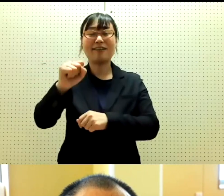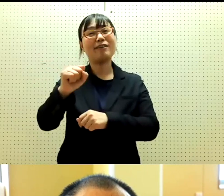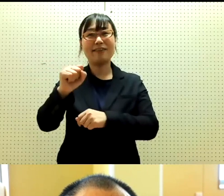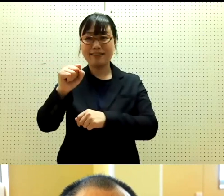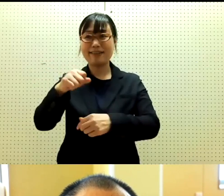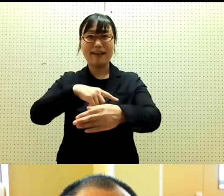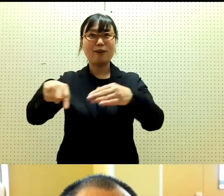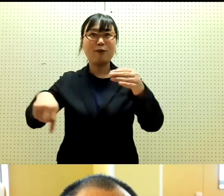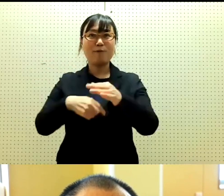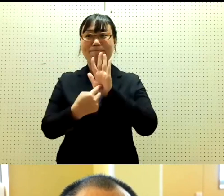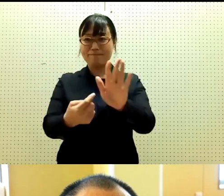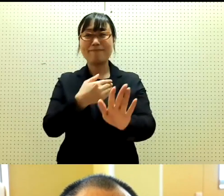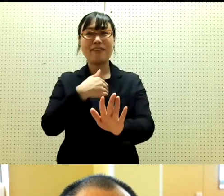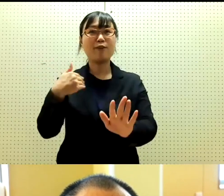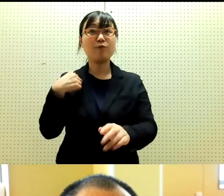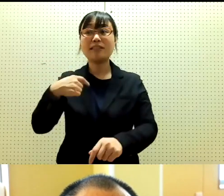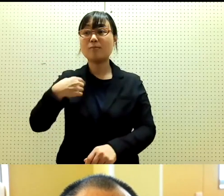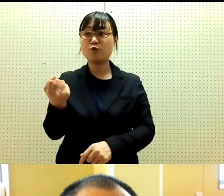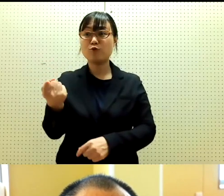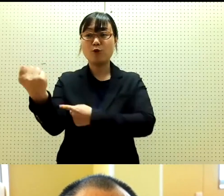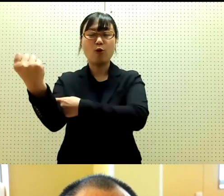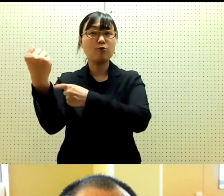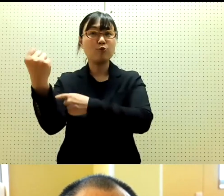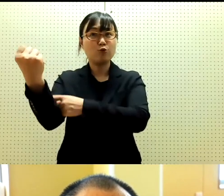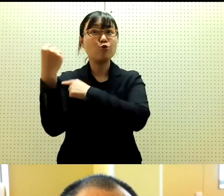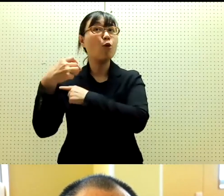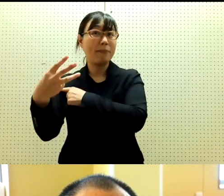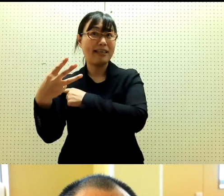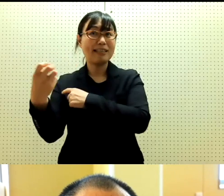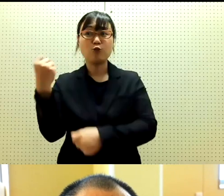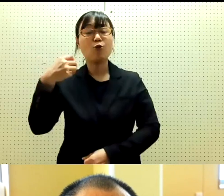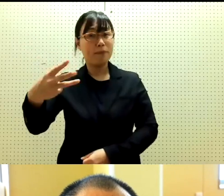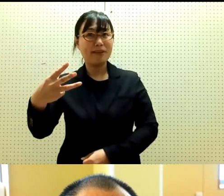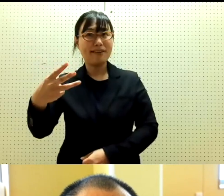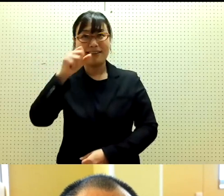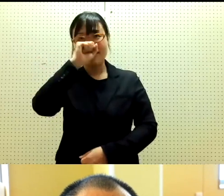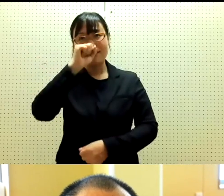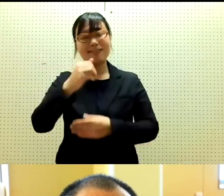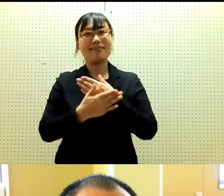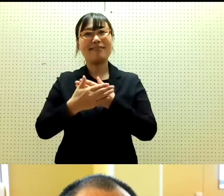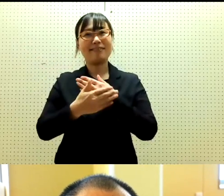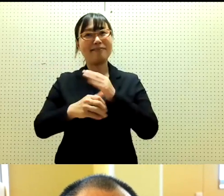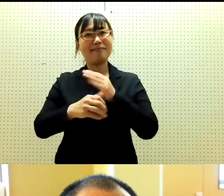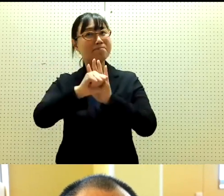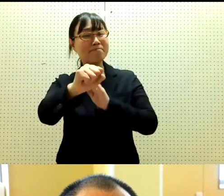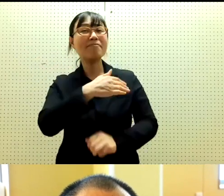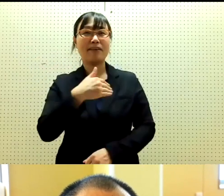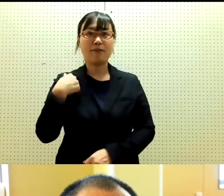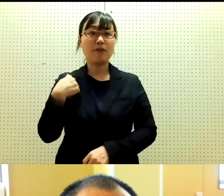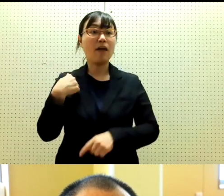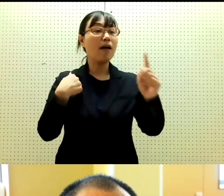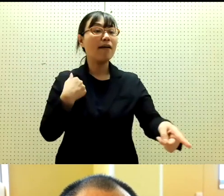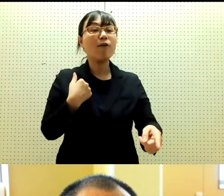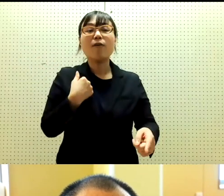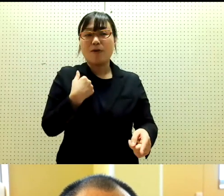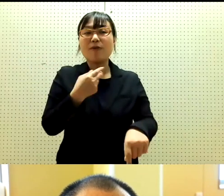ですよね。でそういった何かこう tips なんですけど、自分でそれを使うと、自分の力にできるものっていうのが